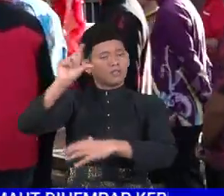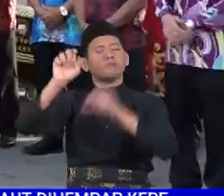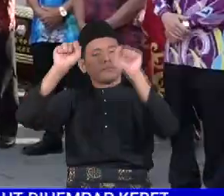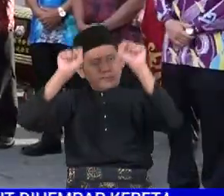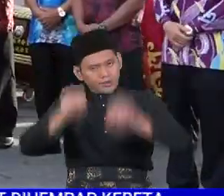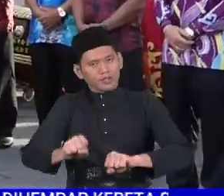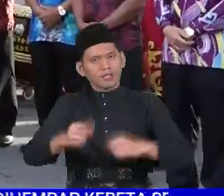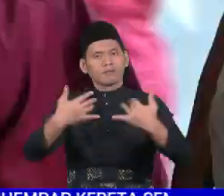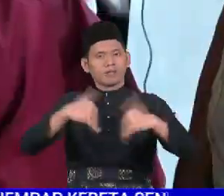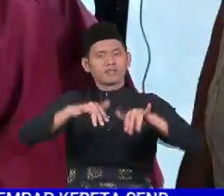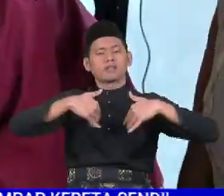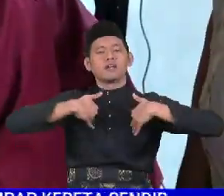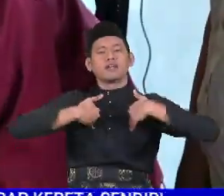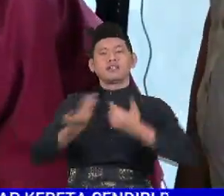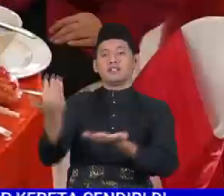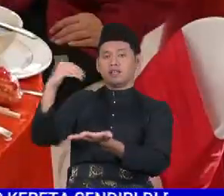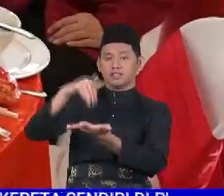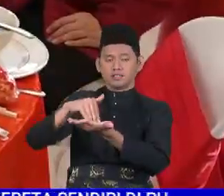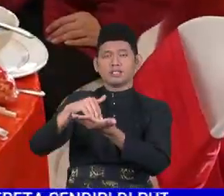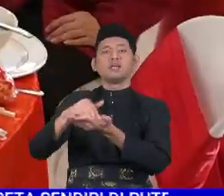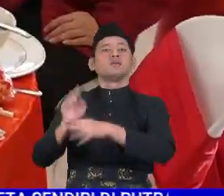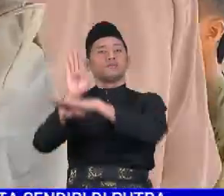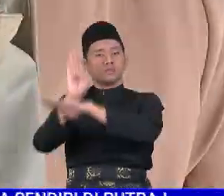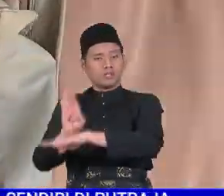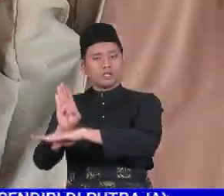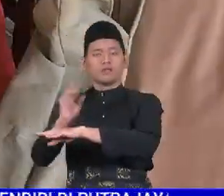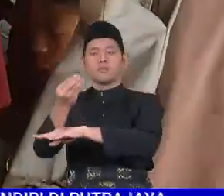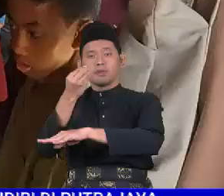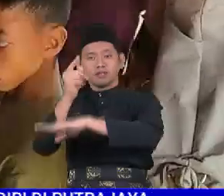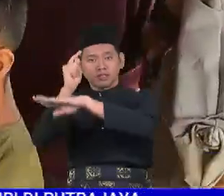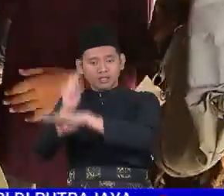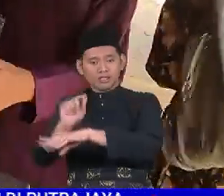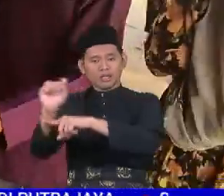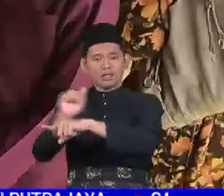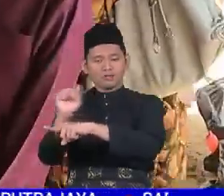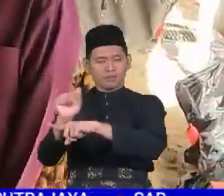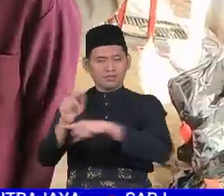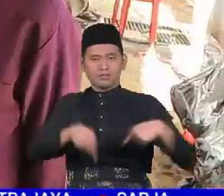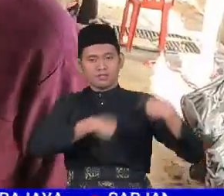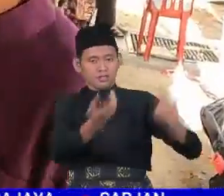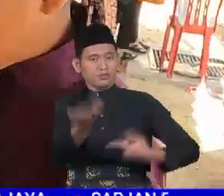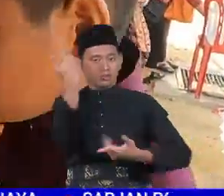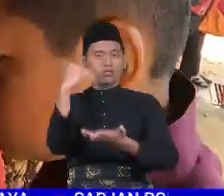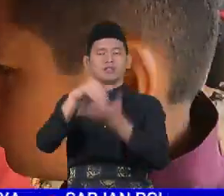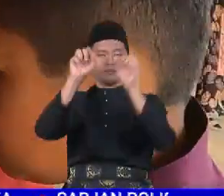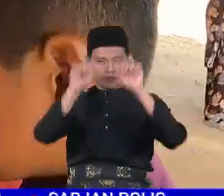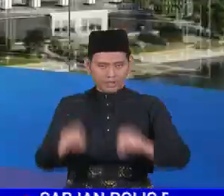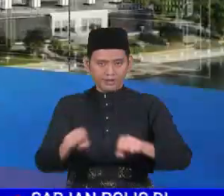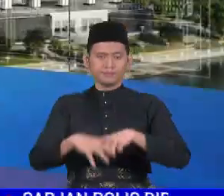boleh mengekalkan budaya, bahasa serta makanan tradisi yang diamalkan selama ini.